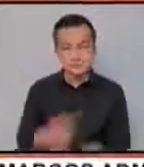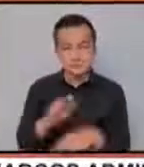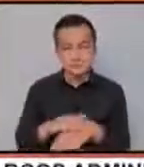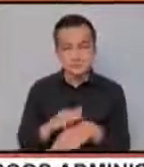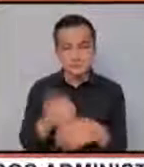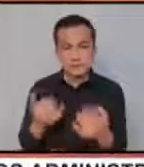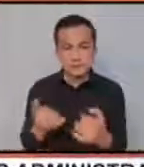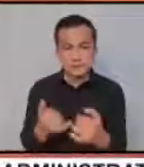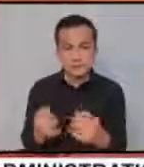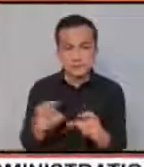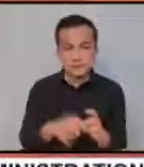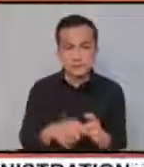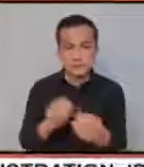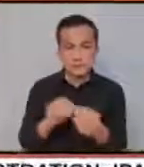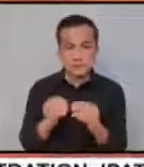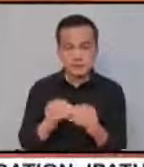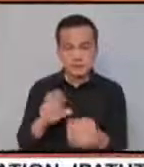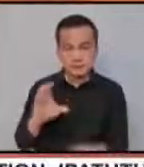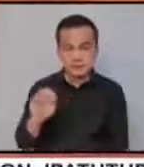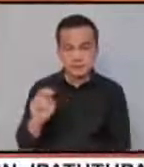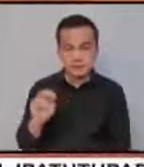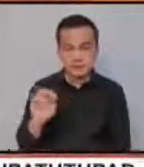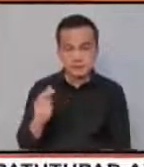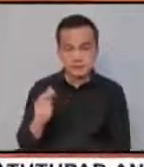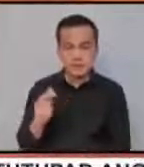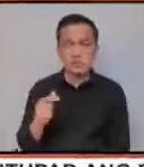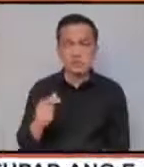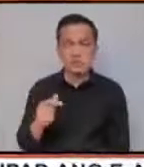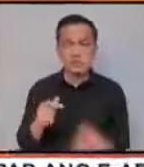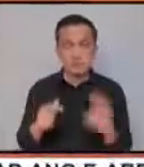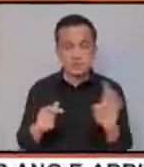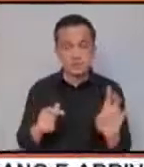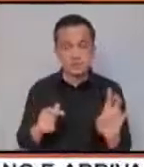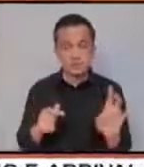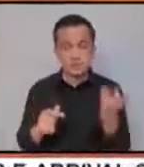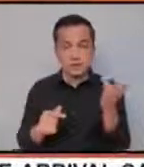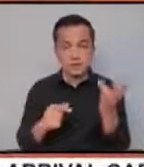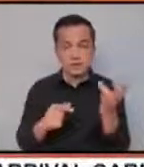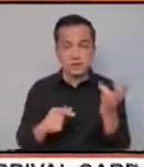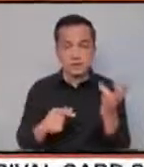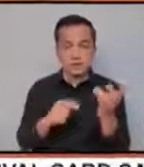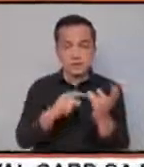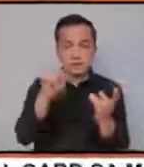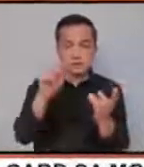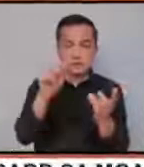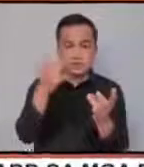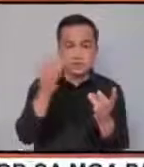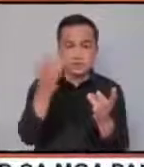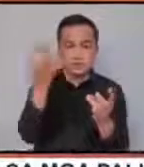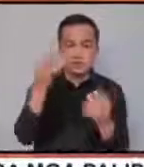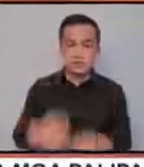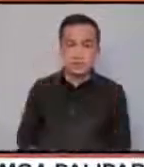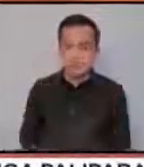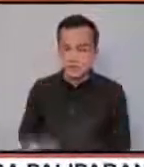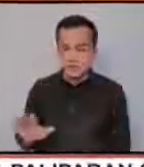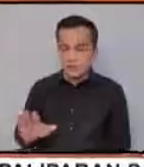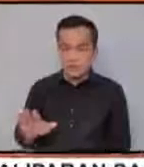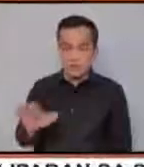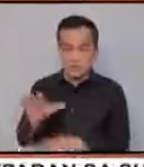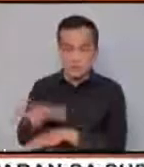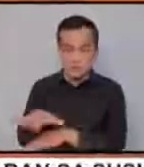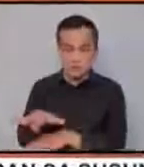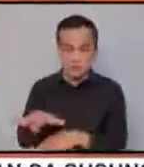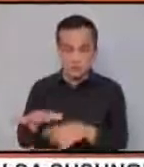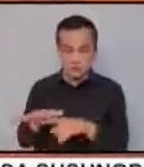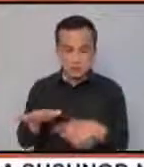number coding scheme sa Metro Manila. Mula yan, alas 7 hanggang alas 10 sa umaga at alas 5 na hapon hanggang alas 8 ng gabi para sa mga huling numero na